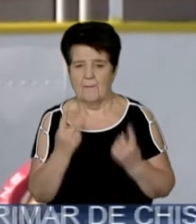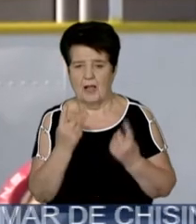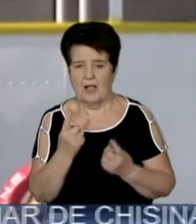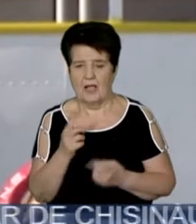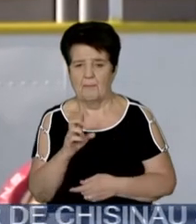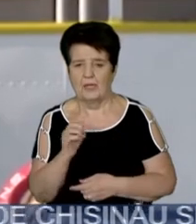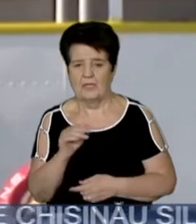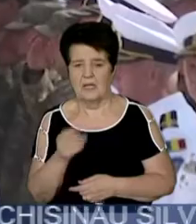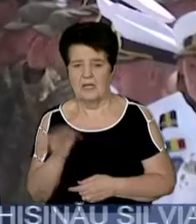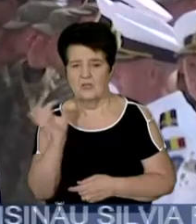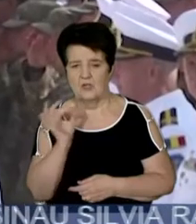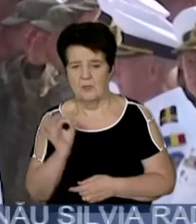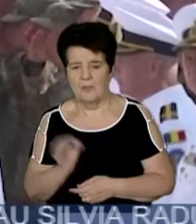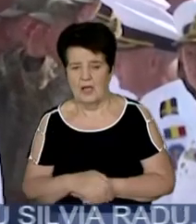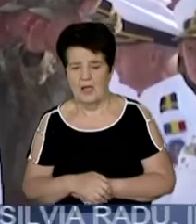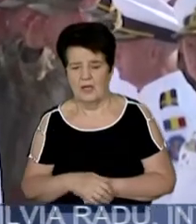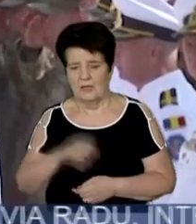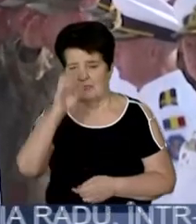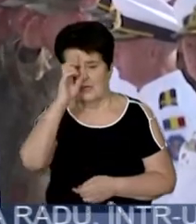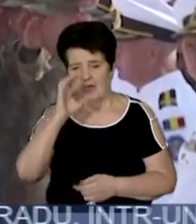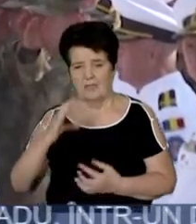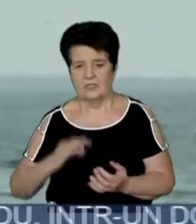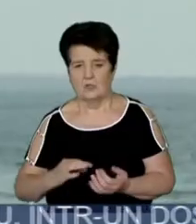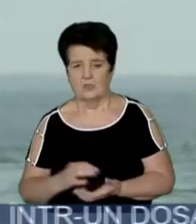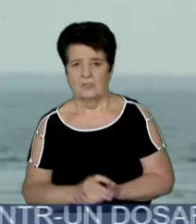Britanie, Germania și țările de jos.